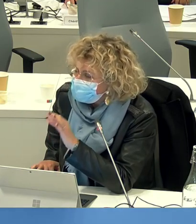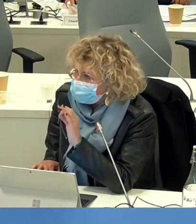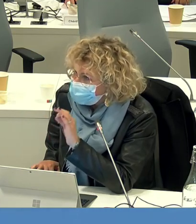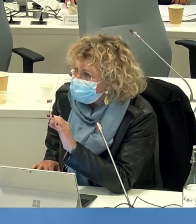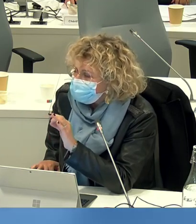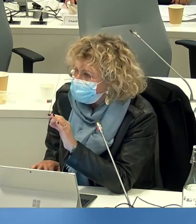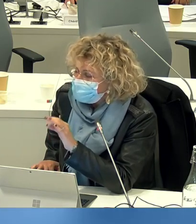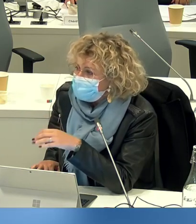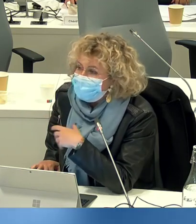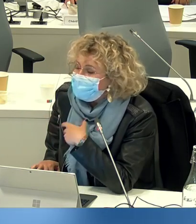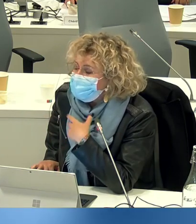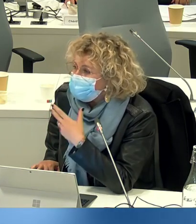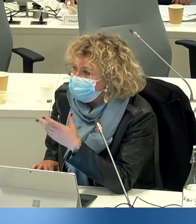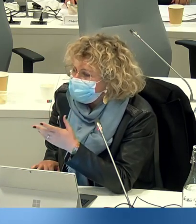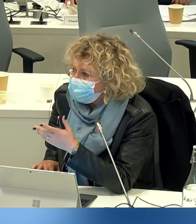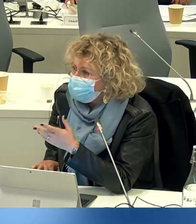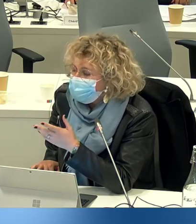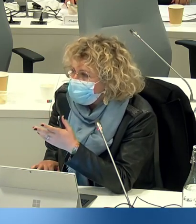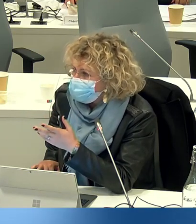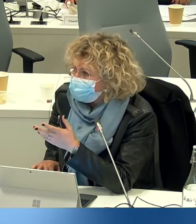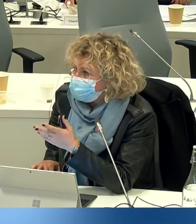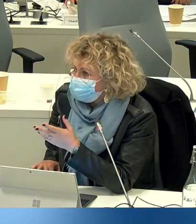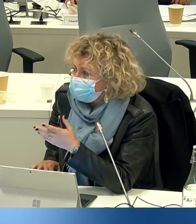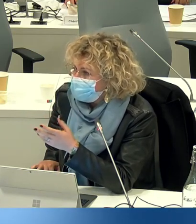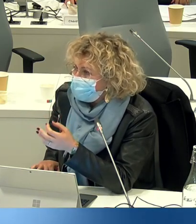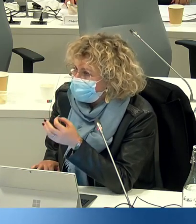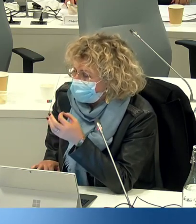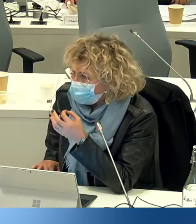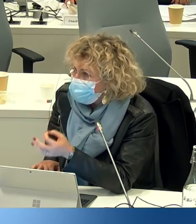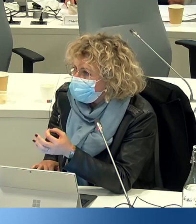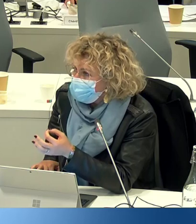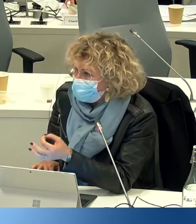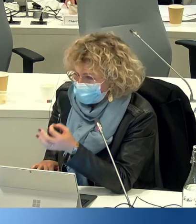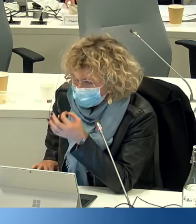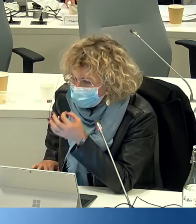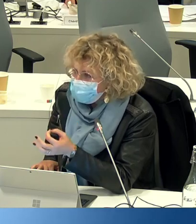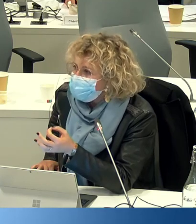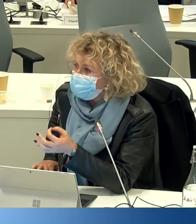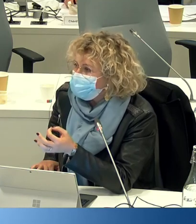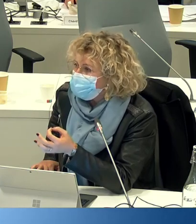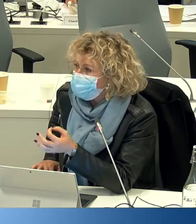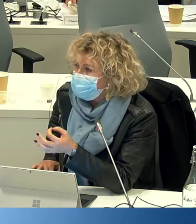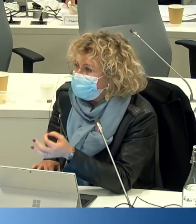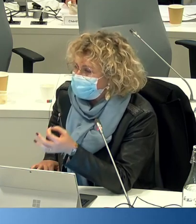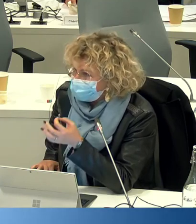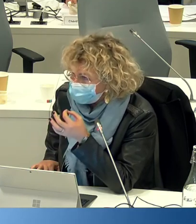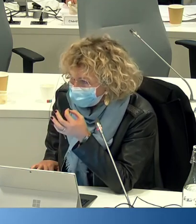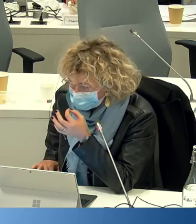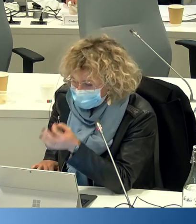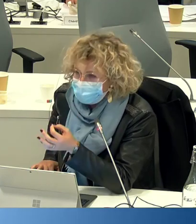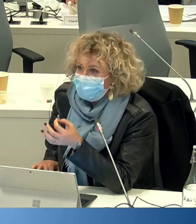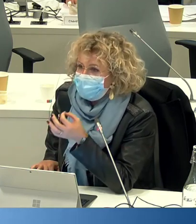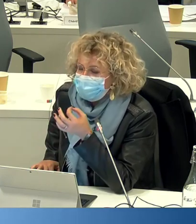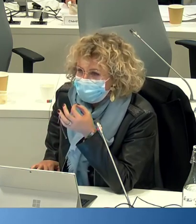c'est pas le sujet et libre à nous d'y aller ou pas chère madame mais à un moment nous sommes la ville de grenoble et vous